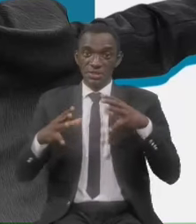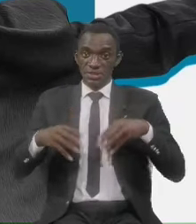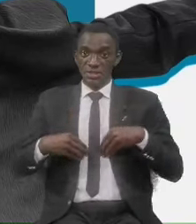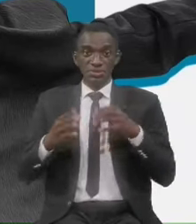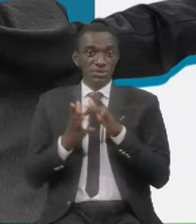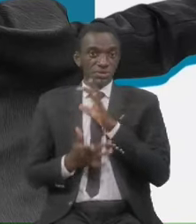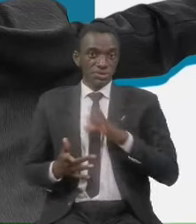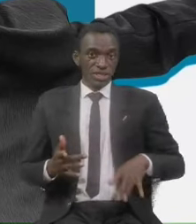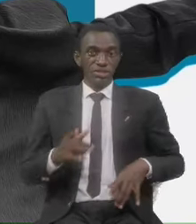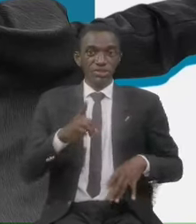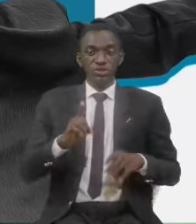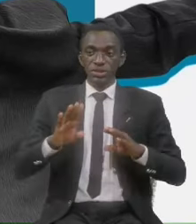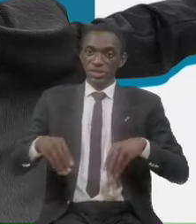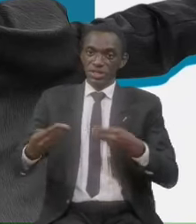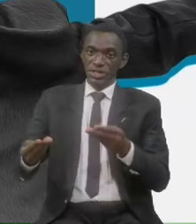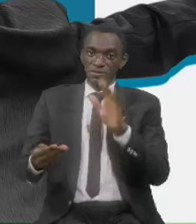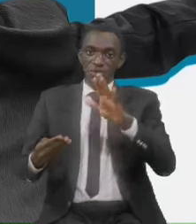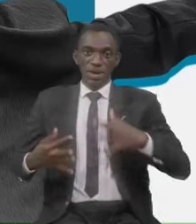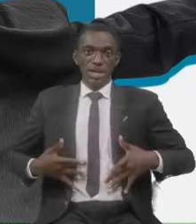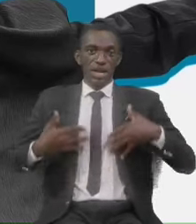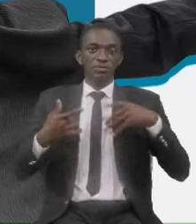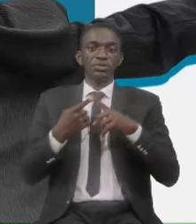Vous avez donné votre vie à Jésus.